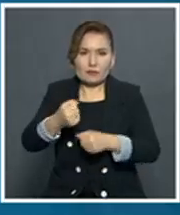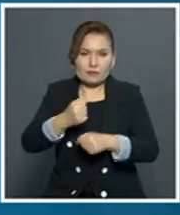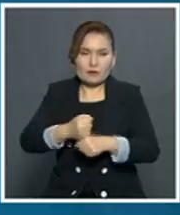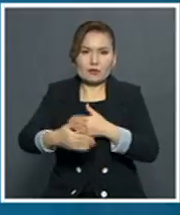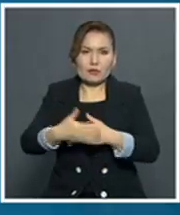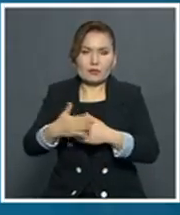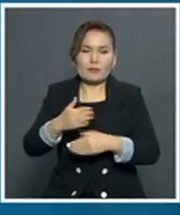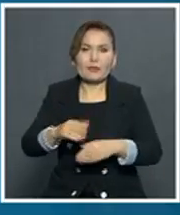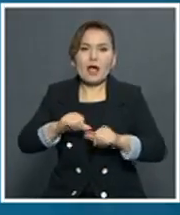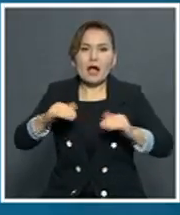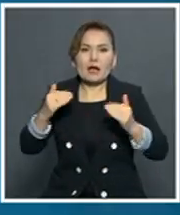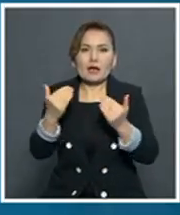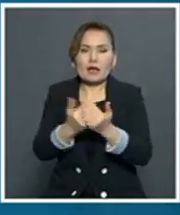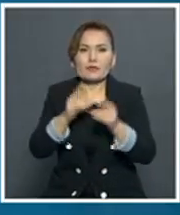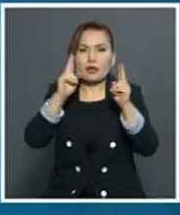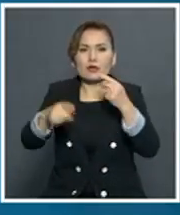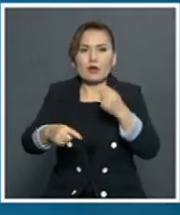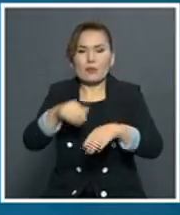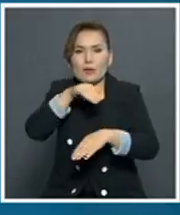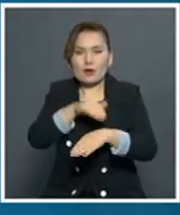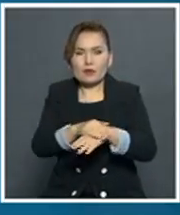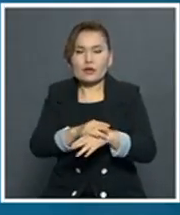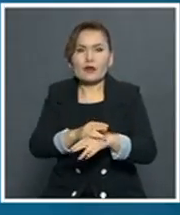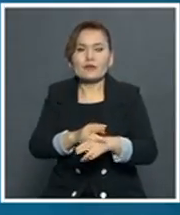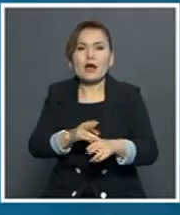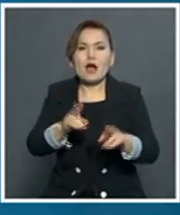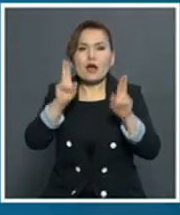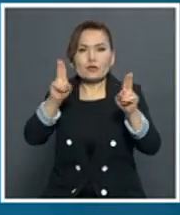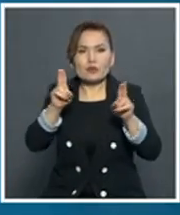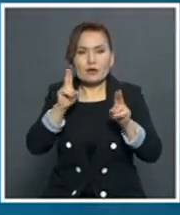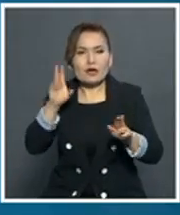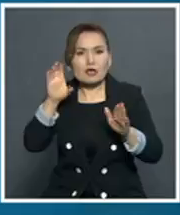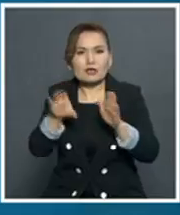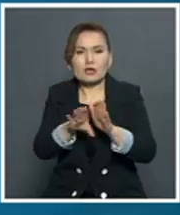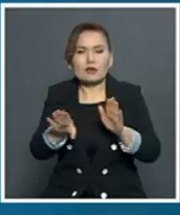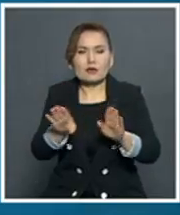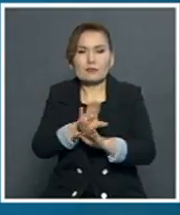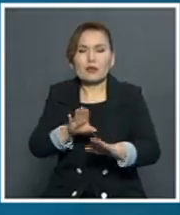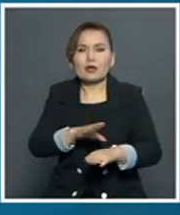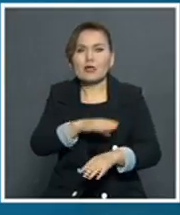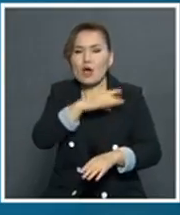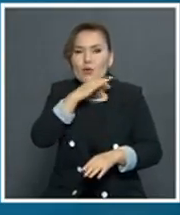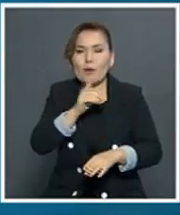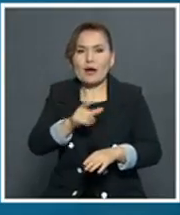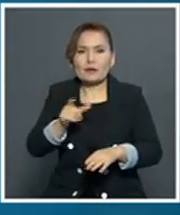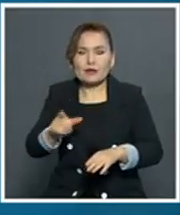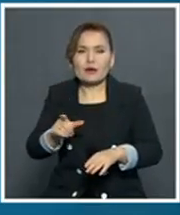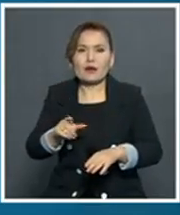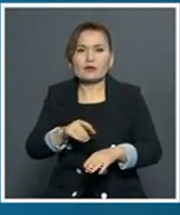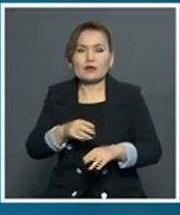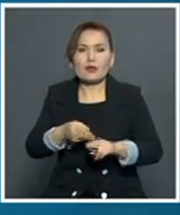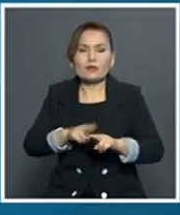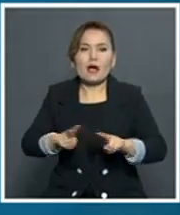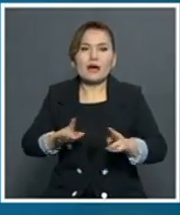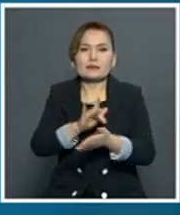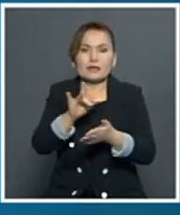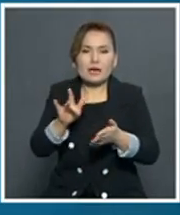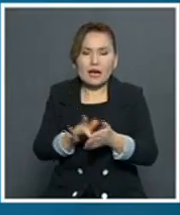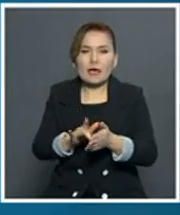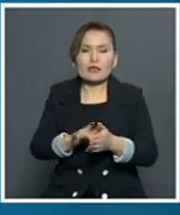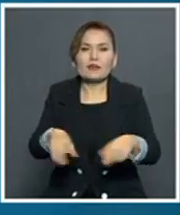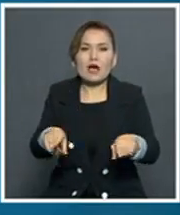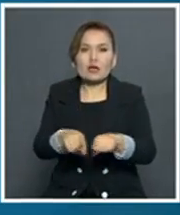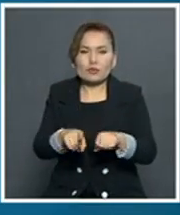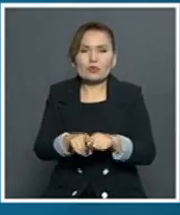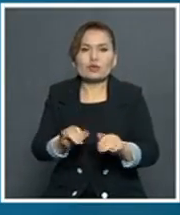Карантин талабын бұзғандар жазаланып жатса да талапты ескермей жүргендер әлі жетерлік. Оған бүгін Елорданы аралап көрген біздің тілшіміз де куә болды. Көпшілік